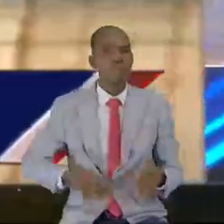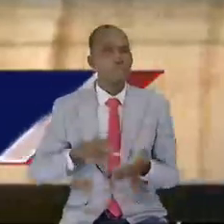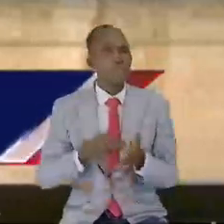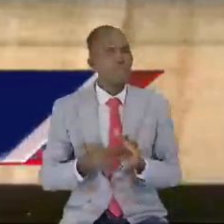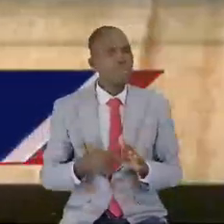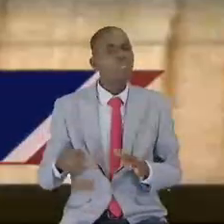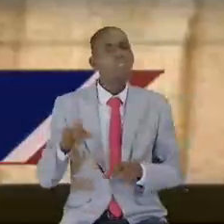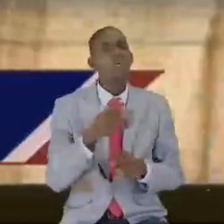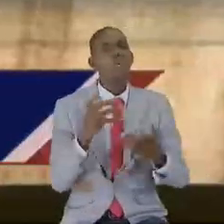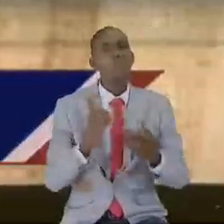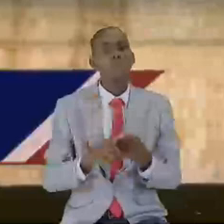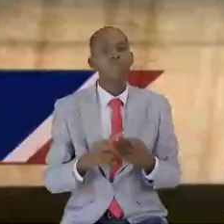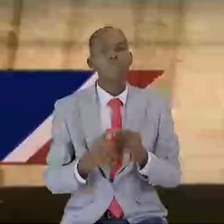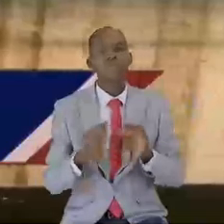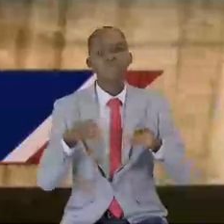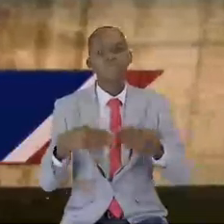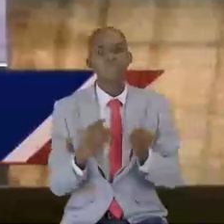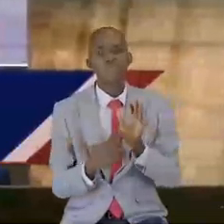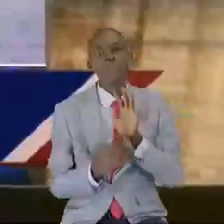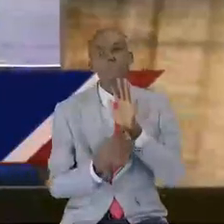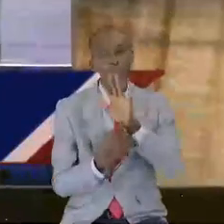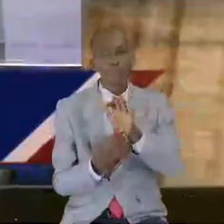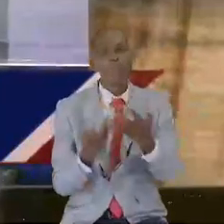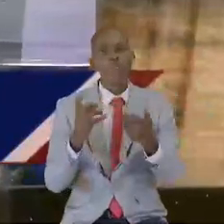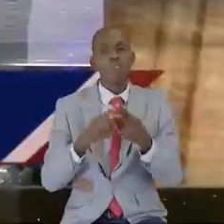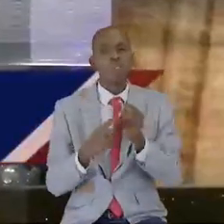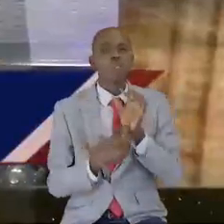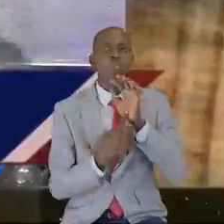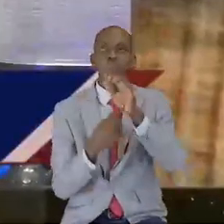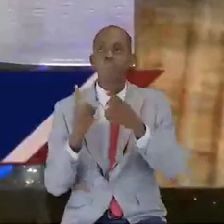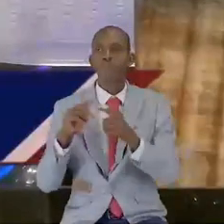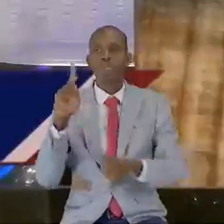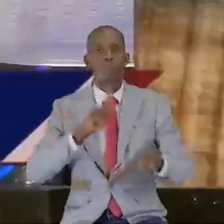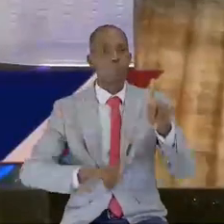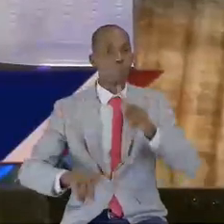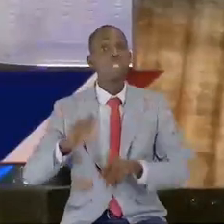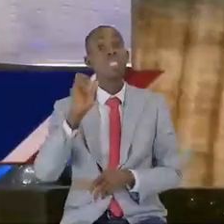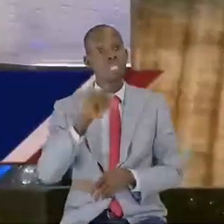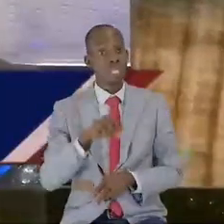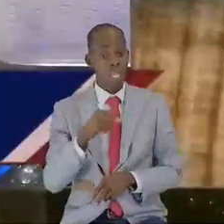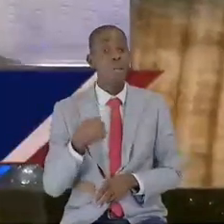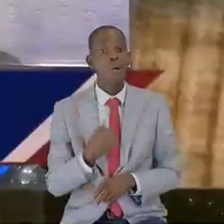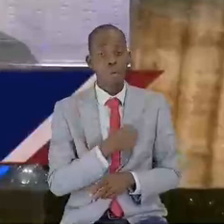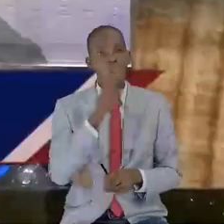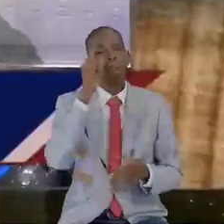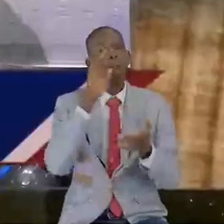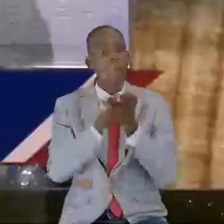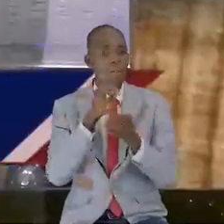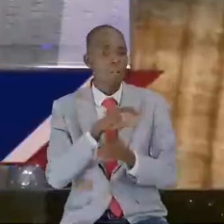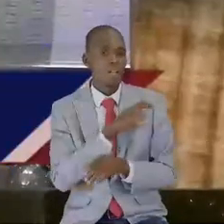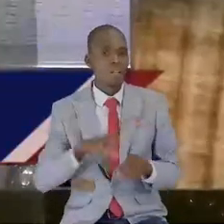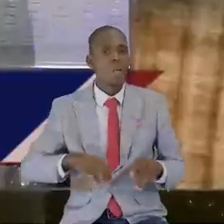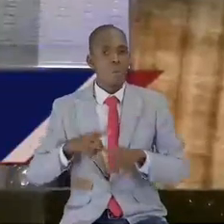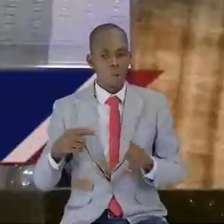ils veulent montrer, prouver aux Juifs, oh que oui, nous croyons en Christ, mais